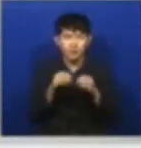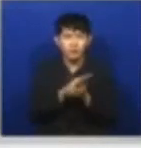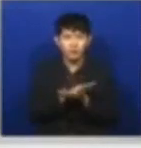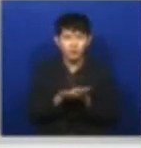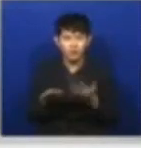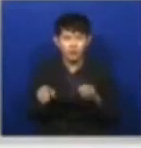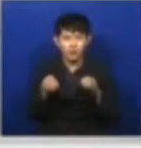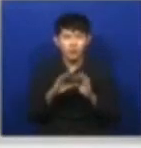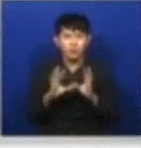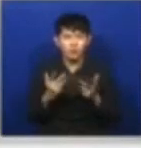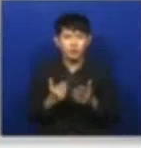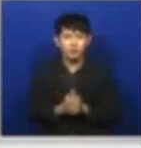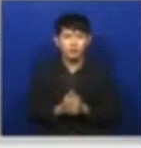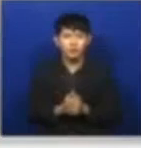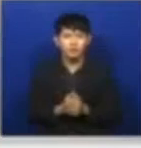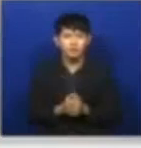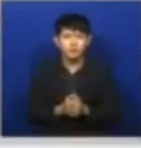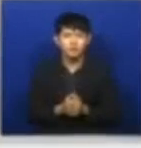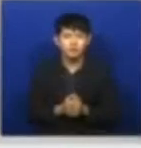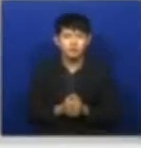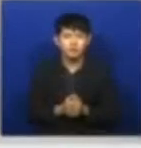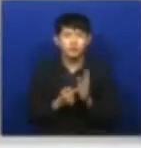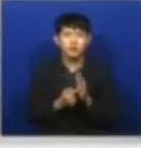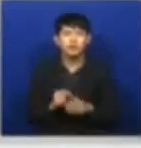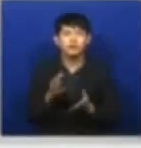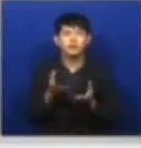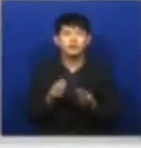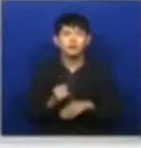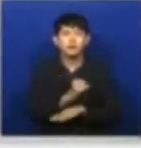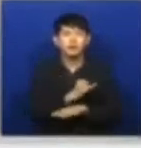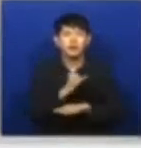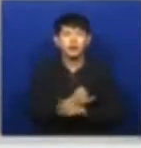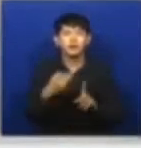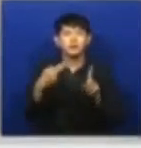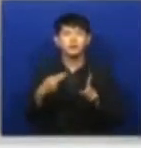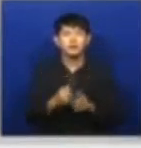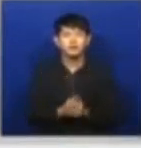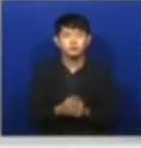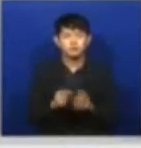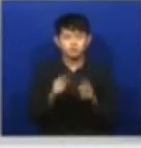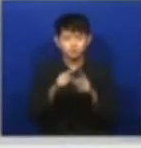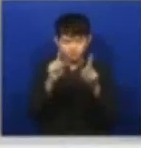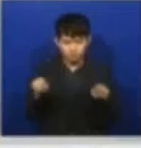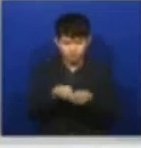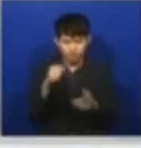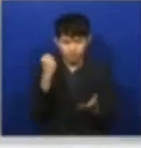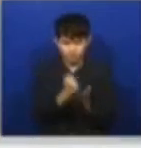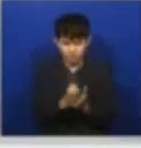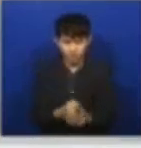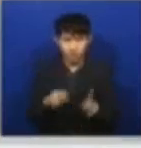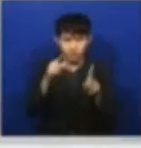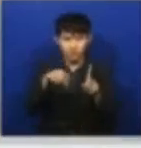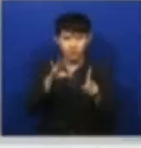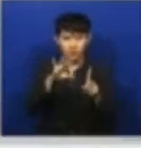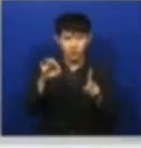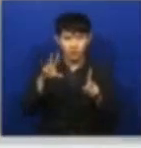านครับมีไร่วันนี้ออกนสลได้1977